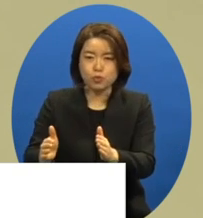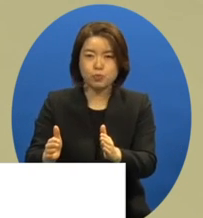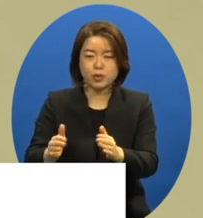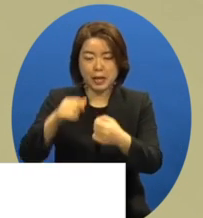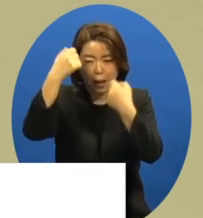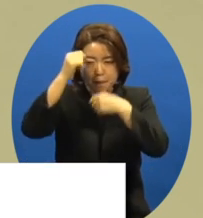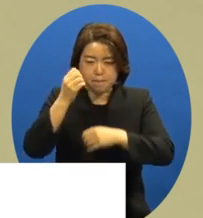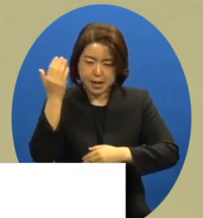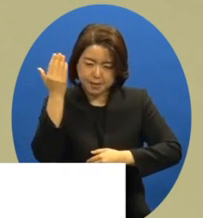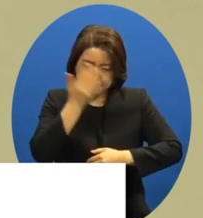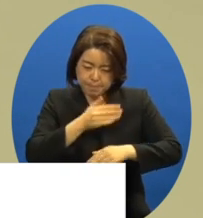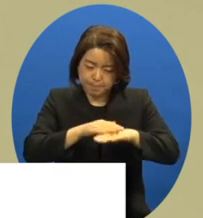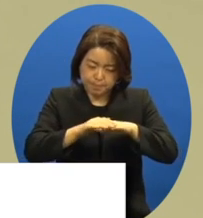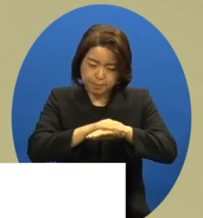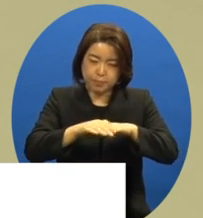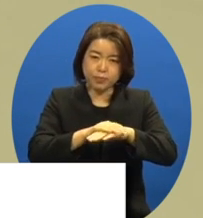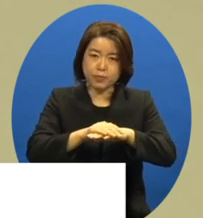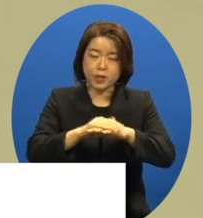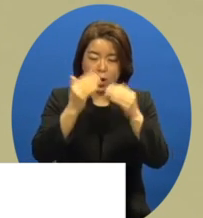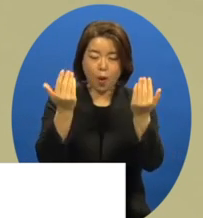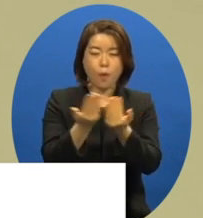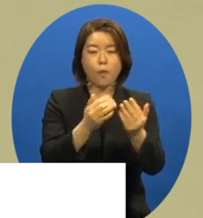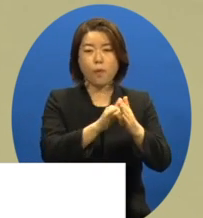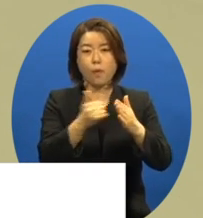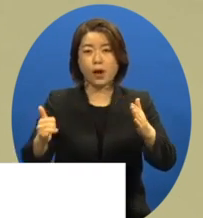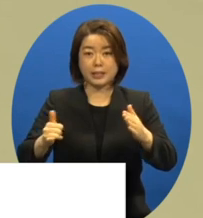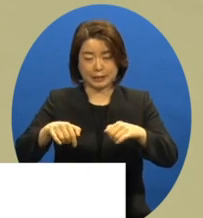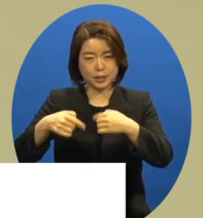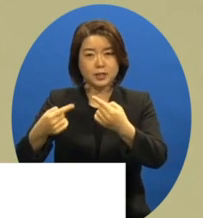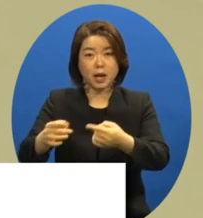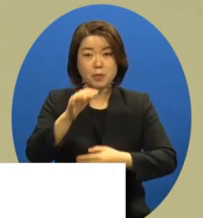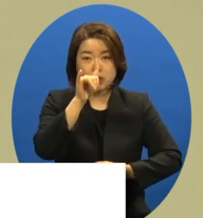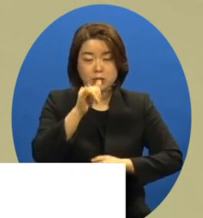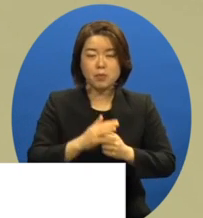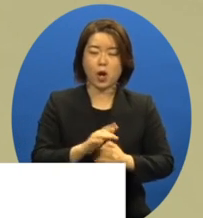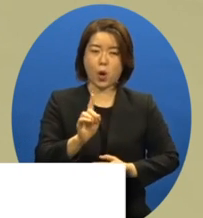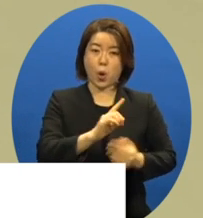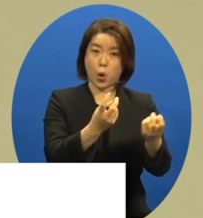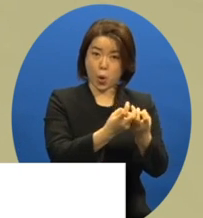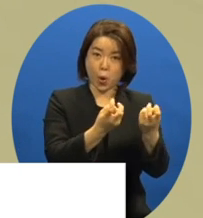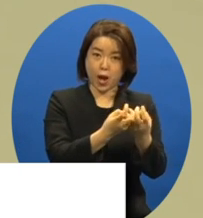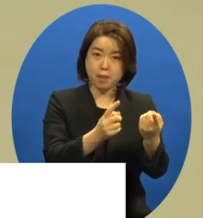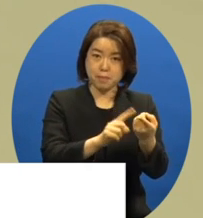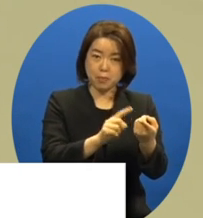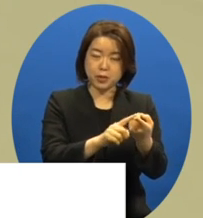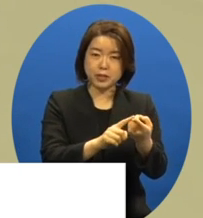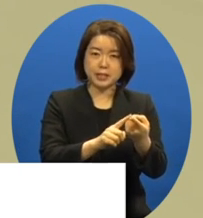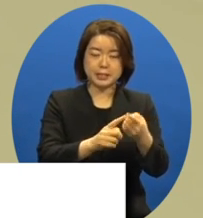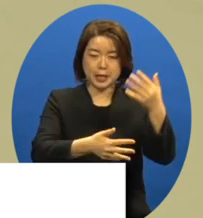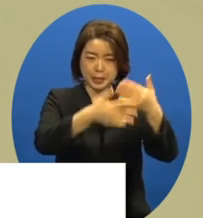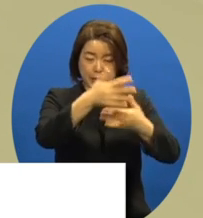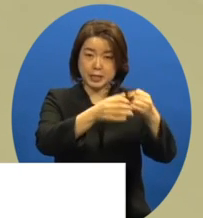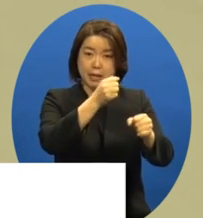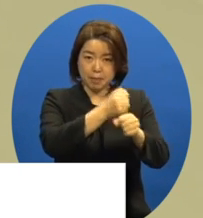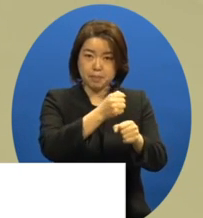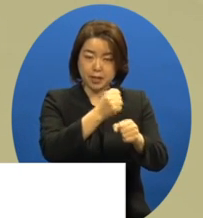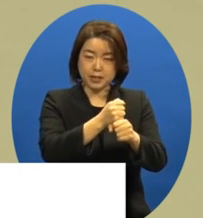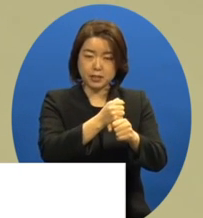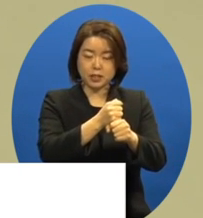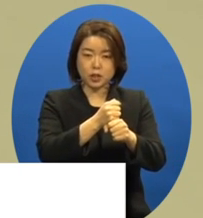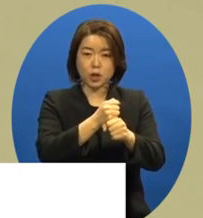세족식을 온 가족들이 다 하시는 것입니다. 어떻게 할지에 대해서는 영상을 만들어서